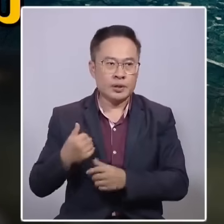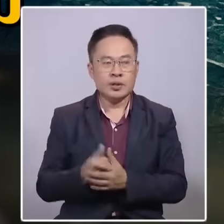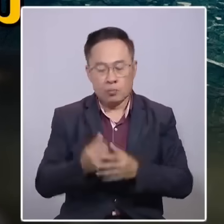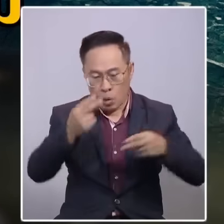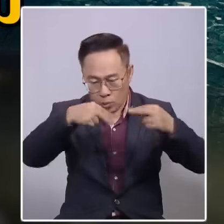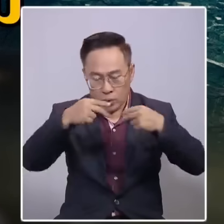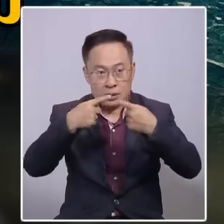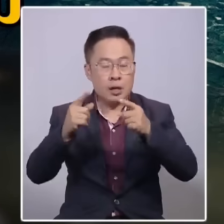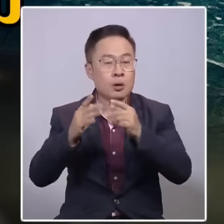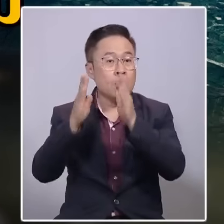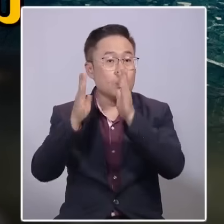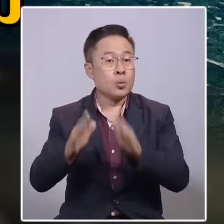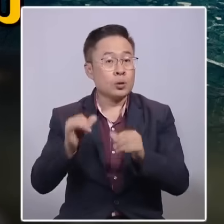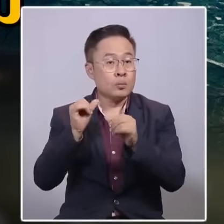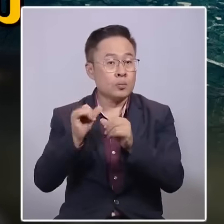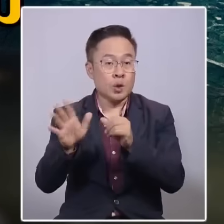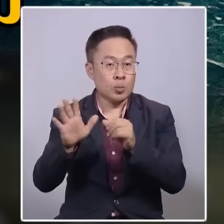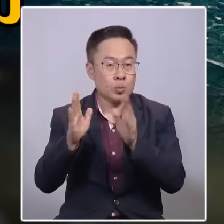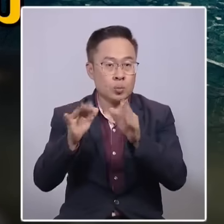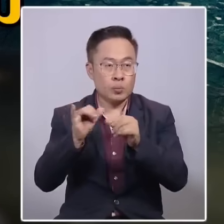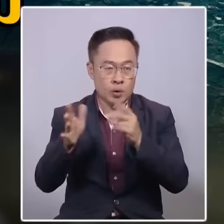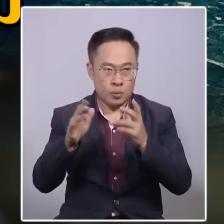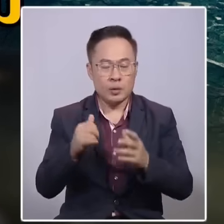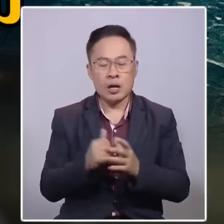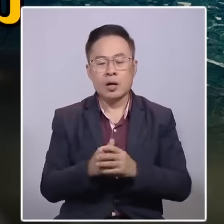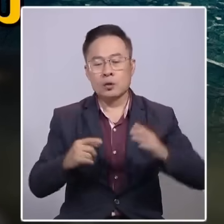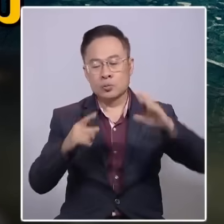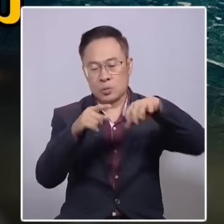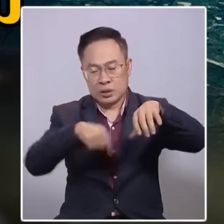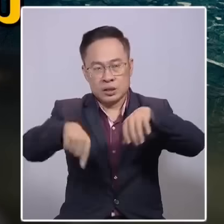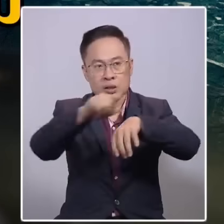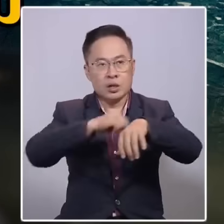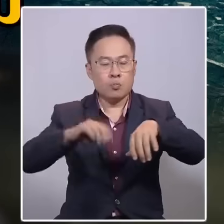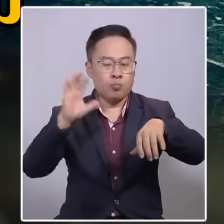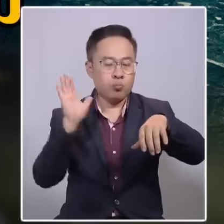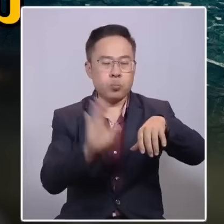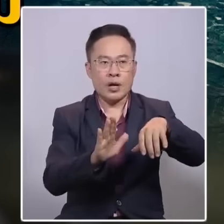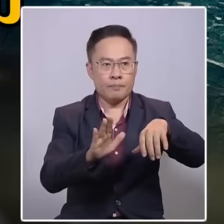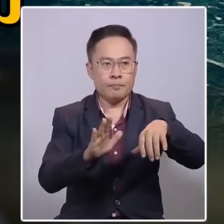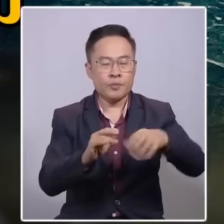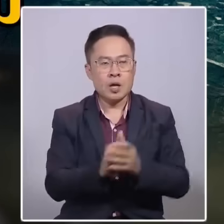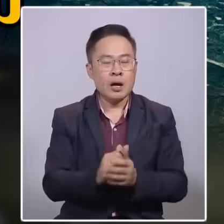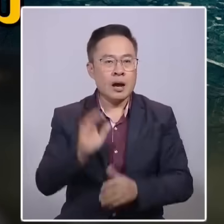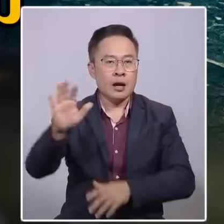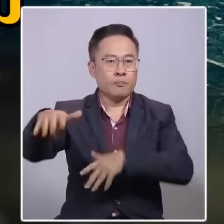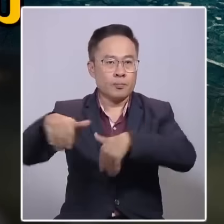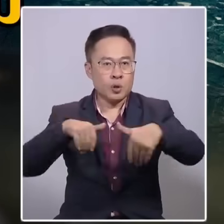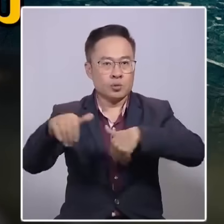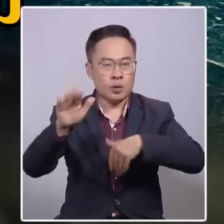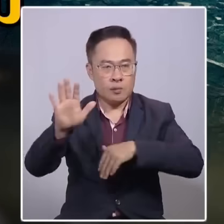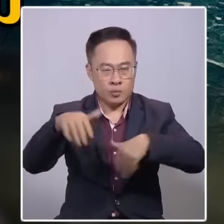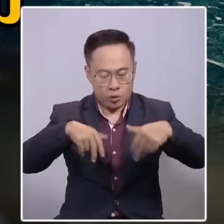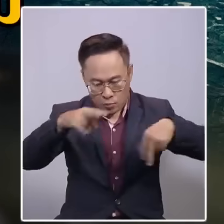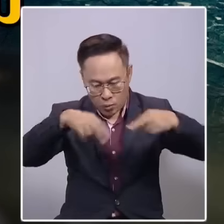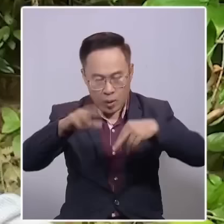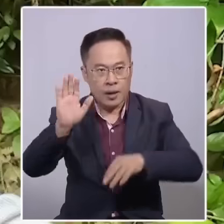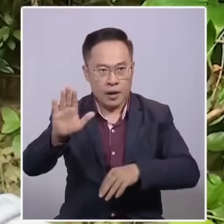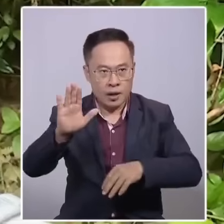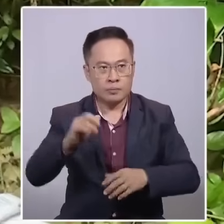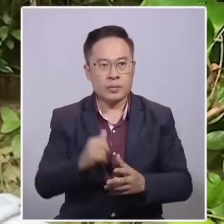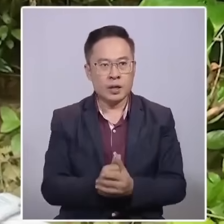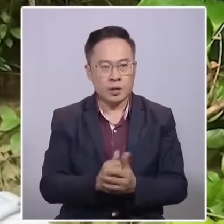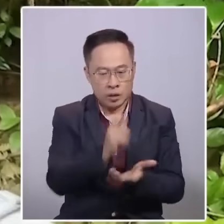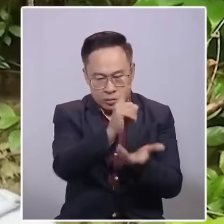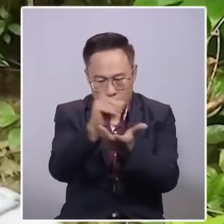เจอสิ่งต่างๆที่อยู่ณจุดนั้นปั๊บก็ห้ามเลยห้ามบุคคลภายนอกเข้าไปโดยเฉพาะชาวบ้านฮะที่ช่วยเจ้าหน้าที่นำทางเนี่ย